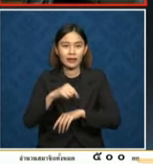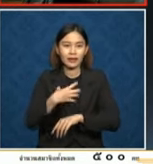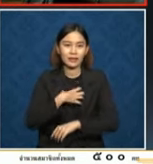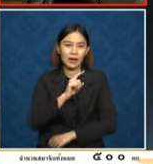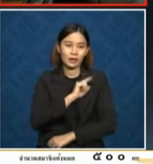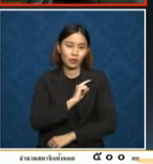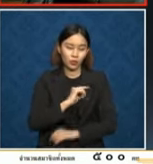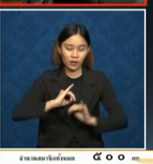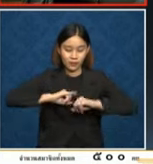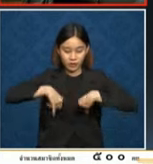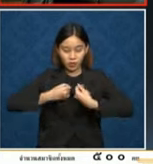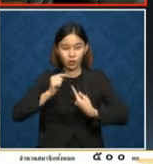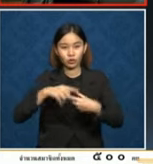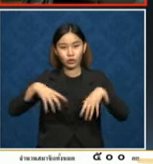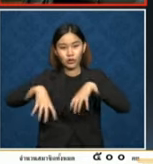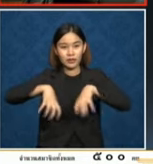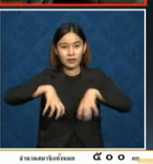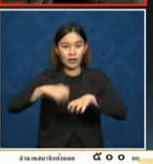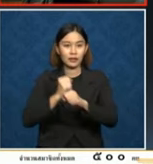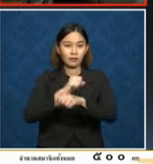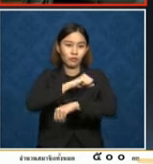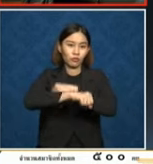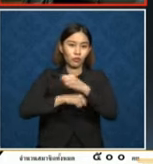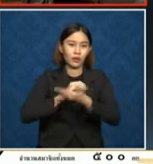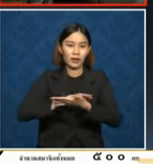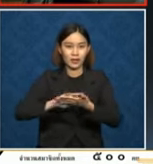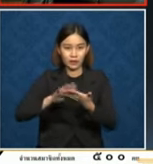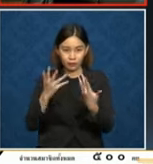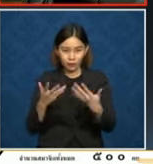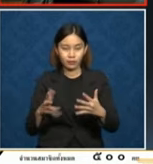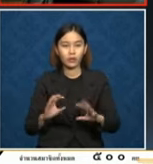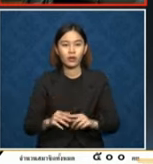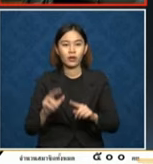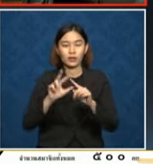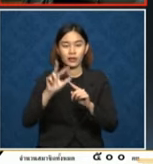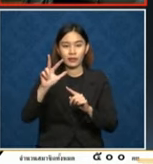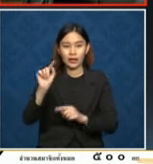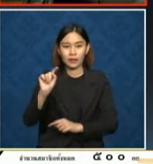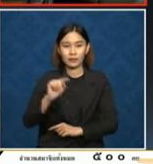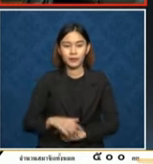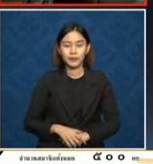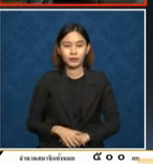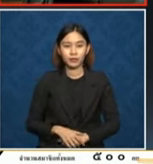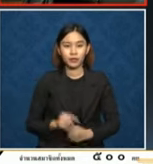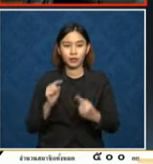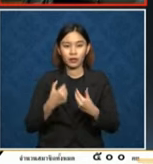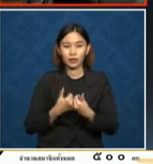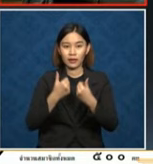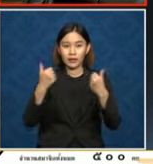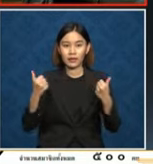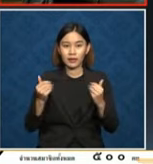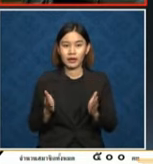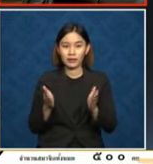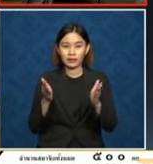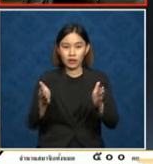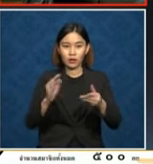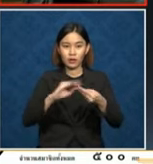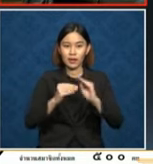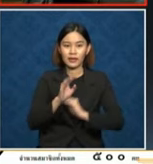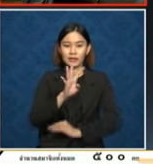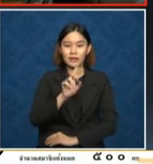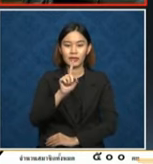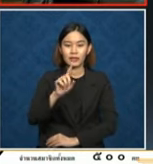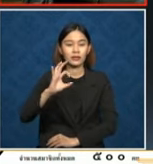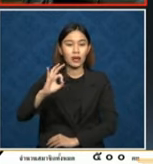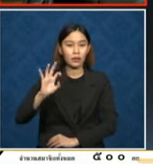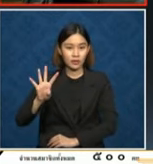าเป็นเจ้าภาพในการดำเนินการก่อสร้างให้แล้วเสร็จด้วยนะคะ 3. การขยายถนนทางหลวงสาย4194